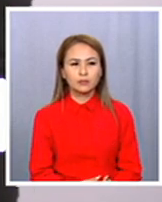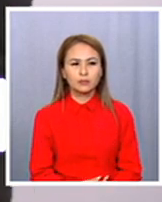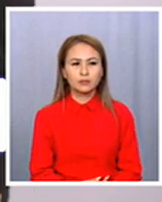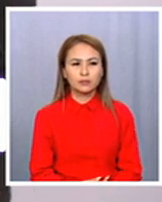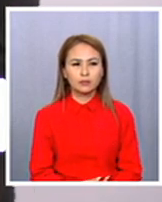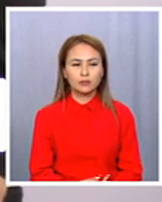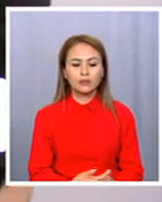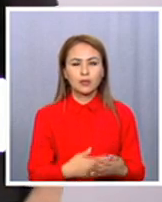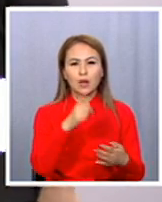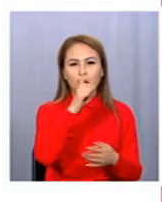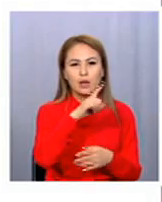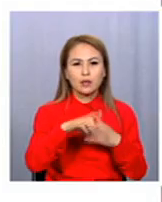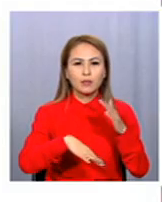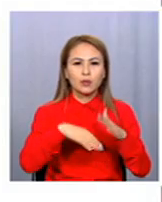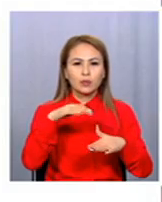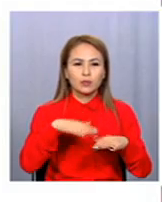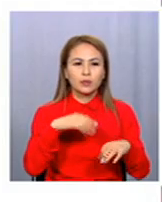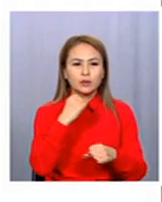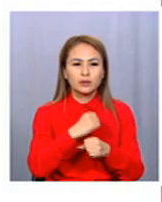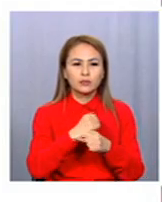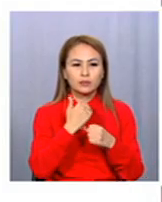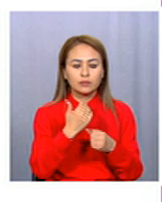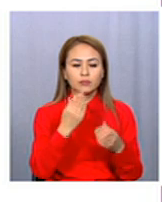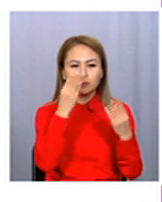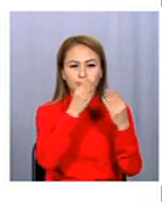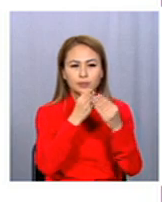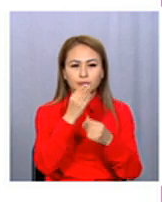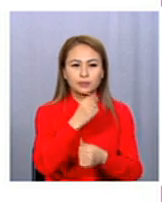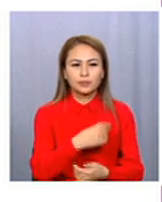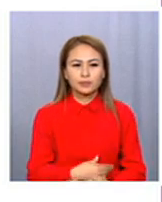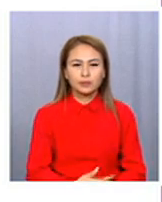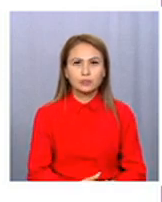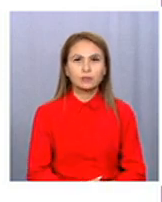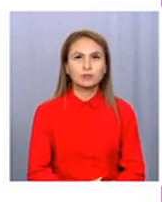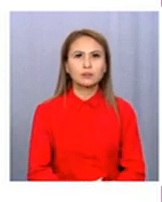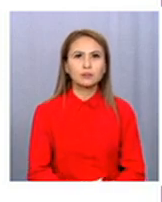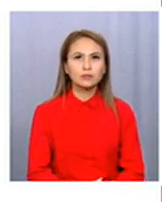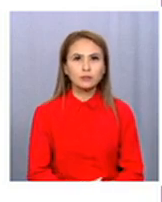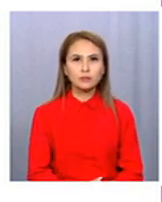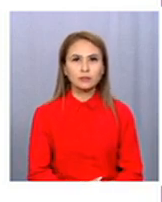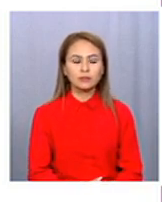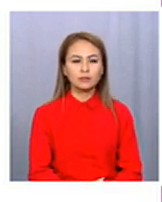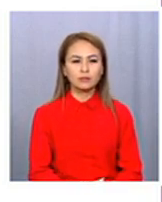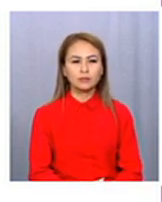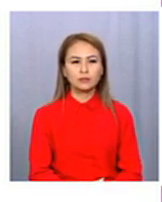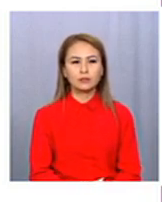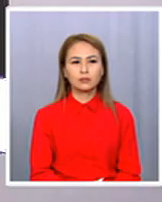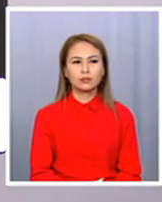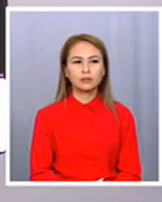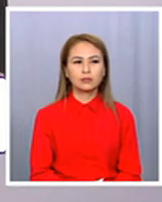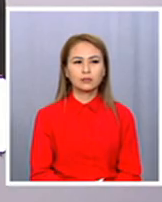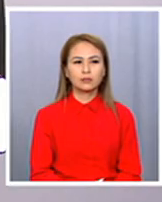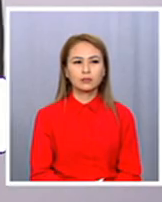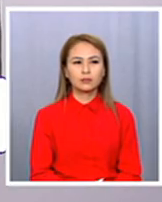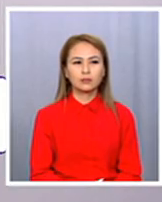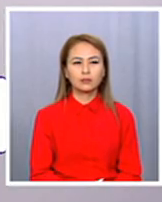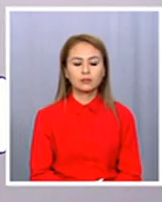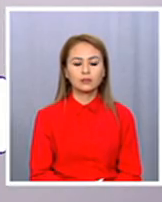және жасанды экожүйеге адамның қолымен жасалған заттарды жатқызамыз, яғни гүлзарларды жатқызады екенбіз.